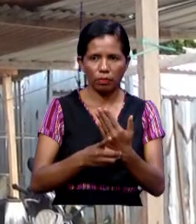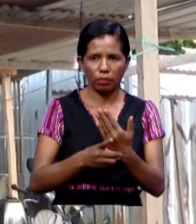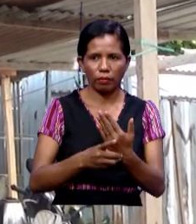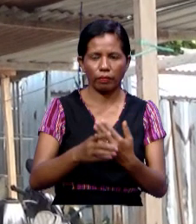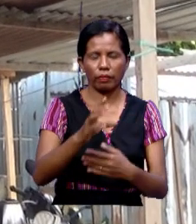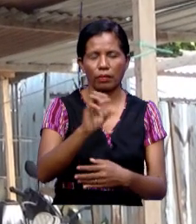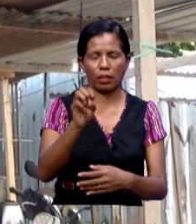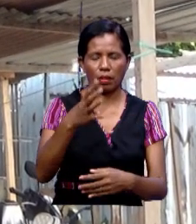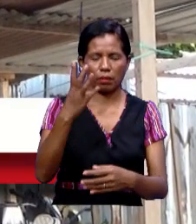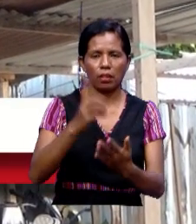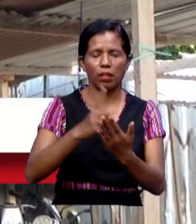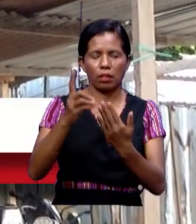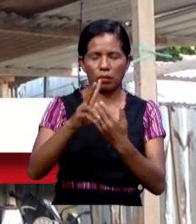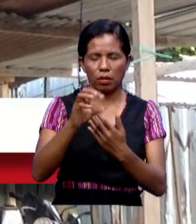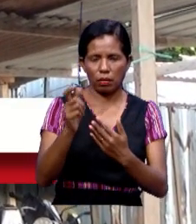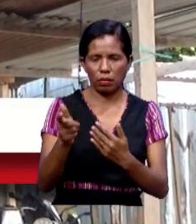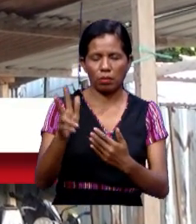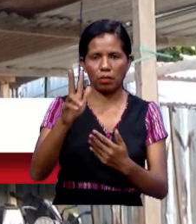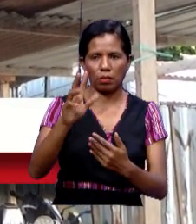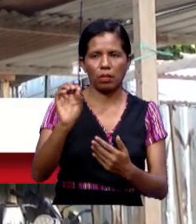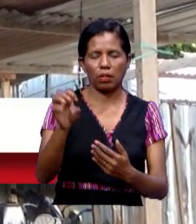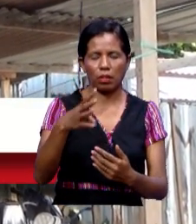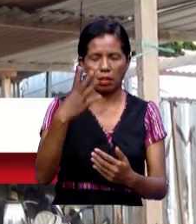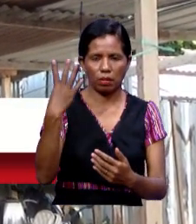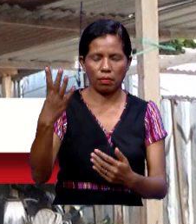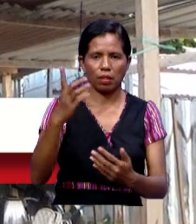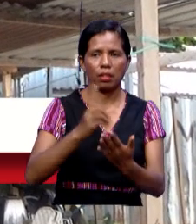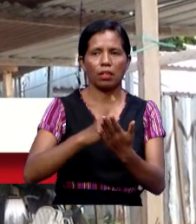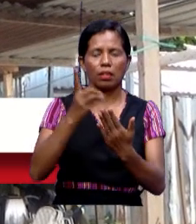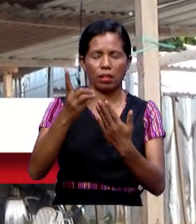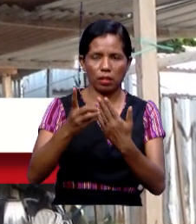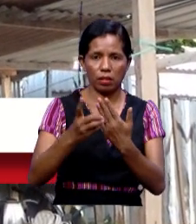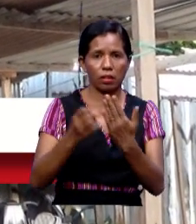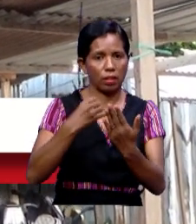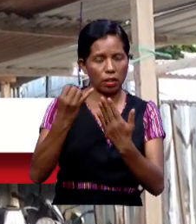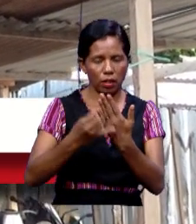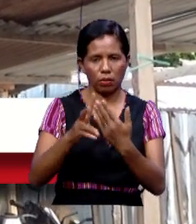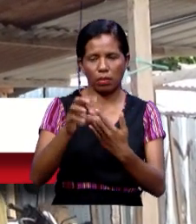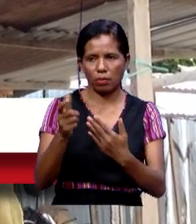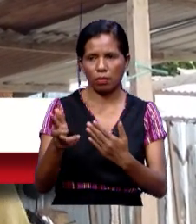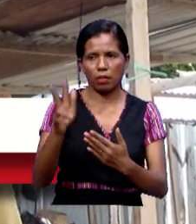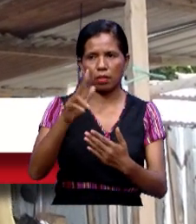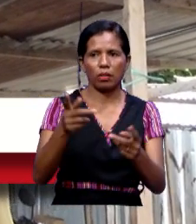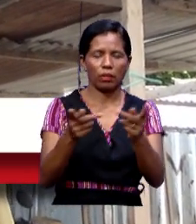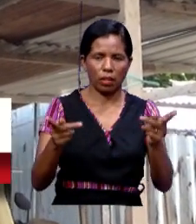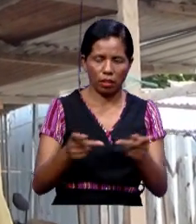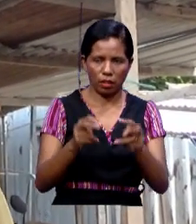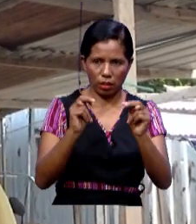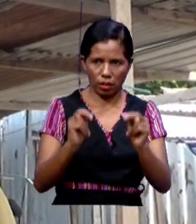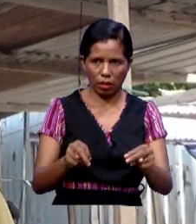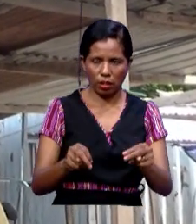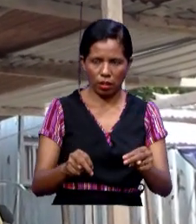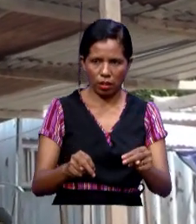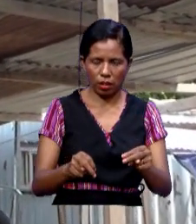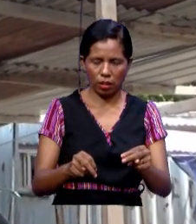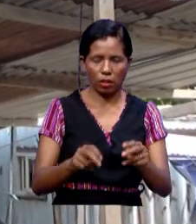De 15 de dezembro 2022 to de 15 de janeiro de 2023. Dengan fatine tenki makan